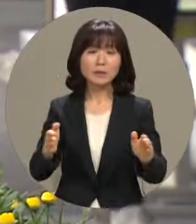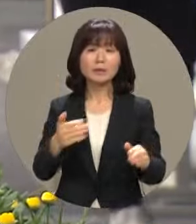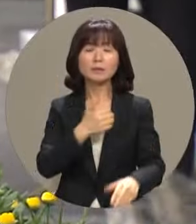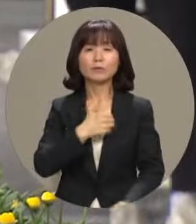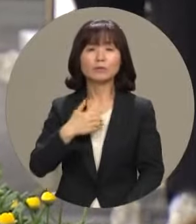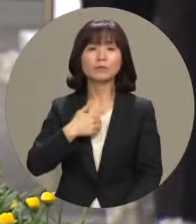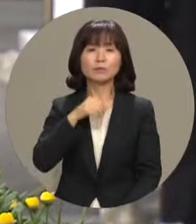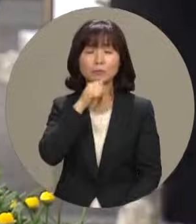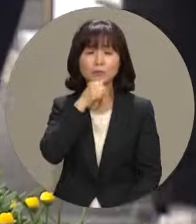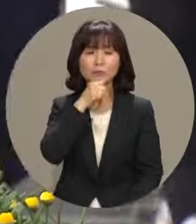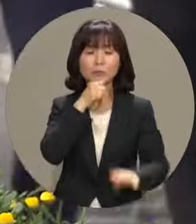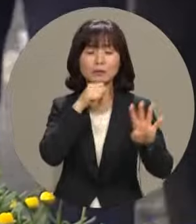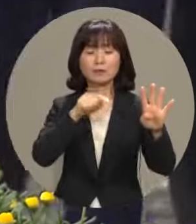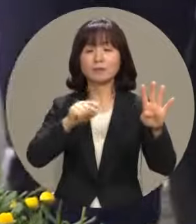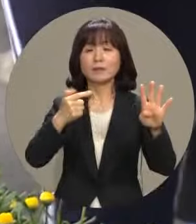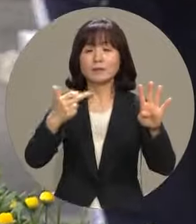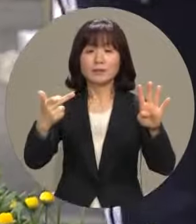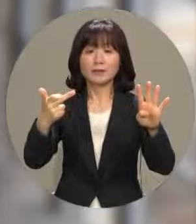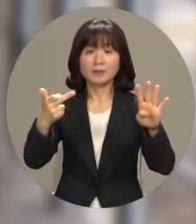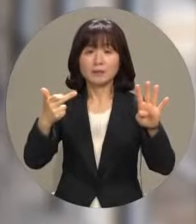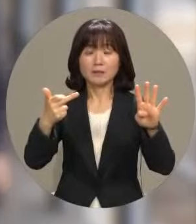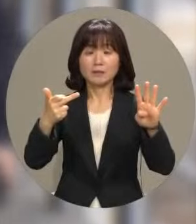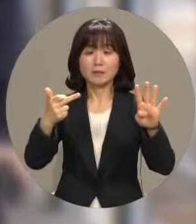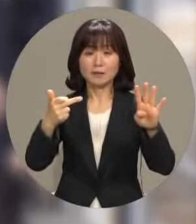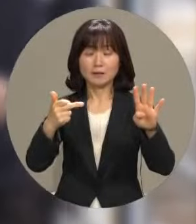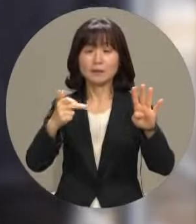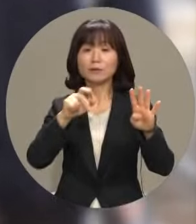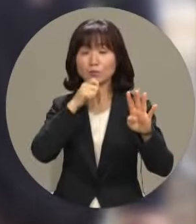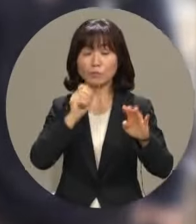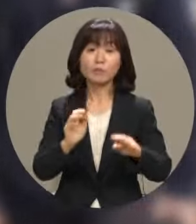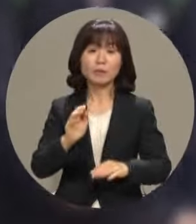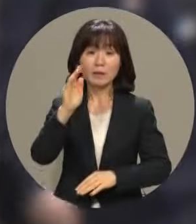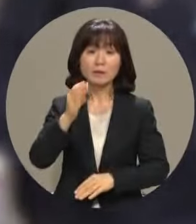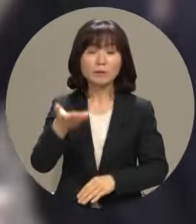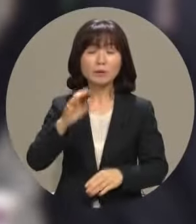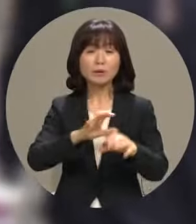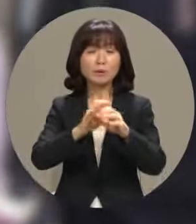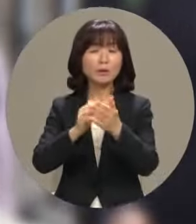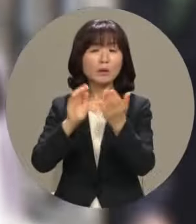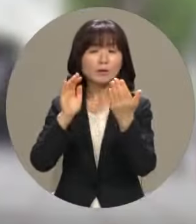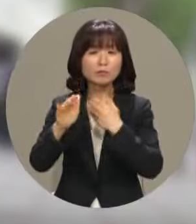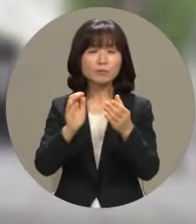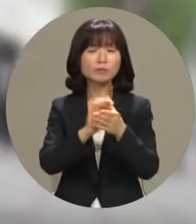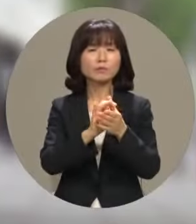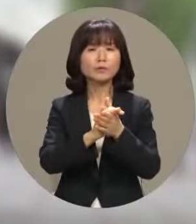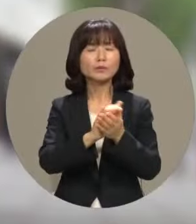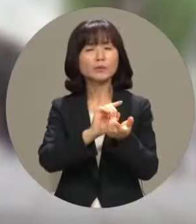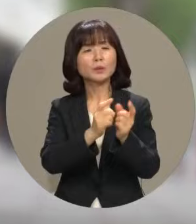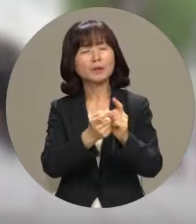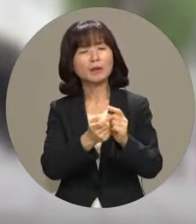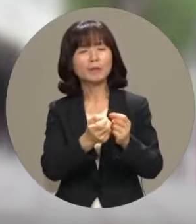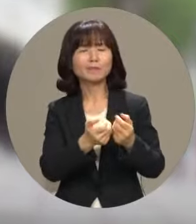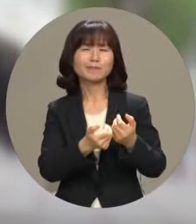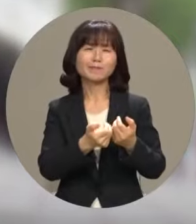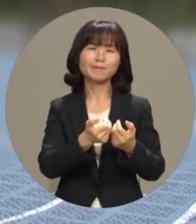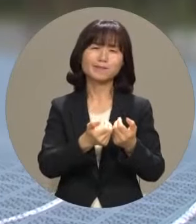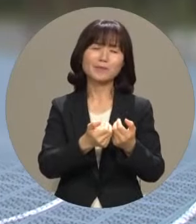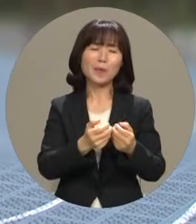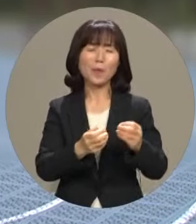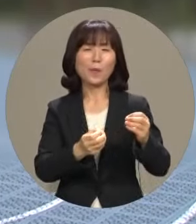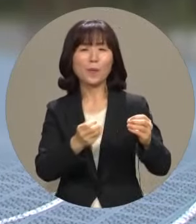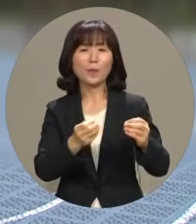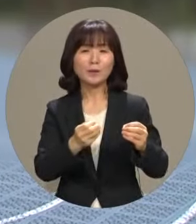수준인 4.17점으로 향상됐습니다 하지만 코로나19 이후 친구와는 사이가 다소 소원해졌습니다